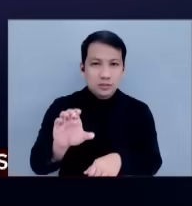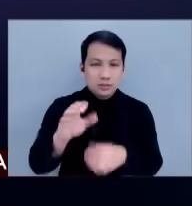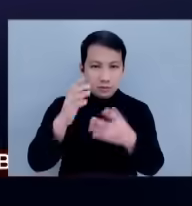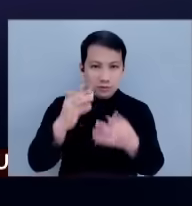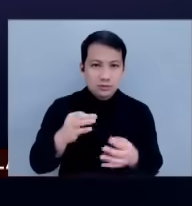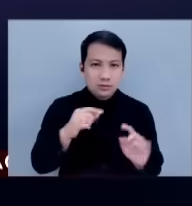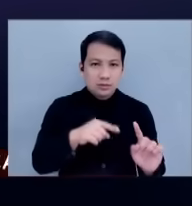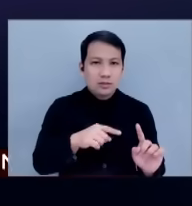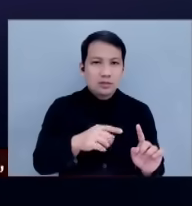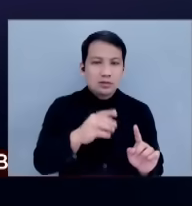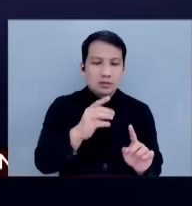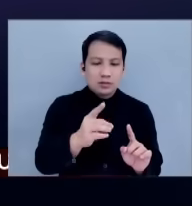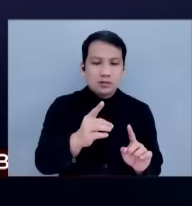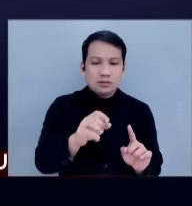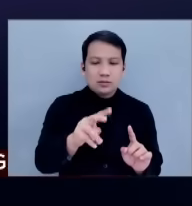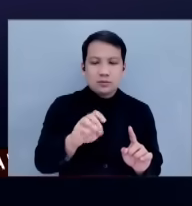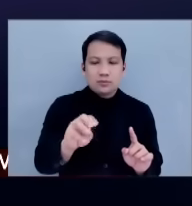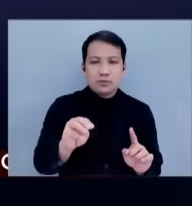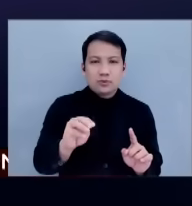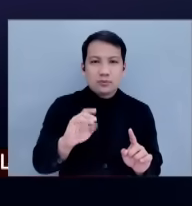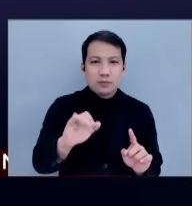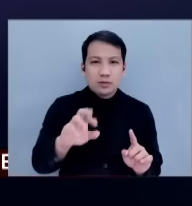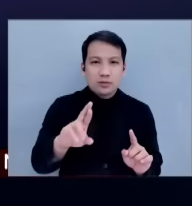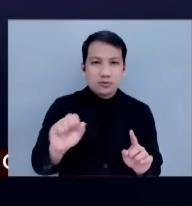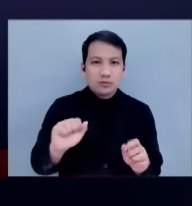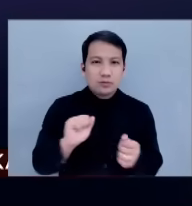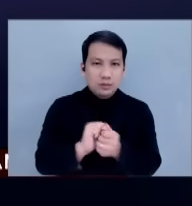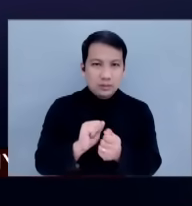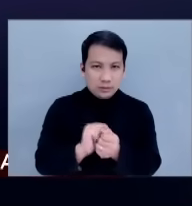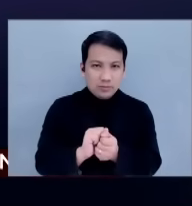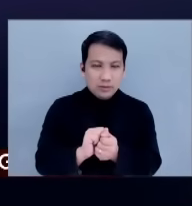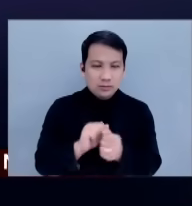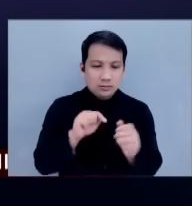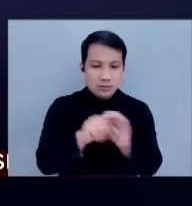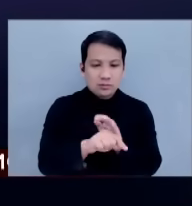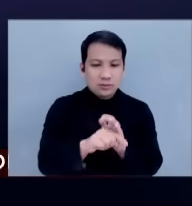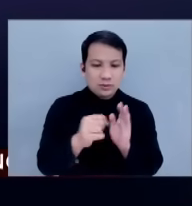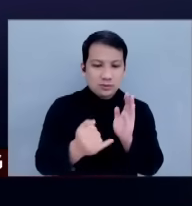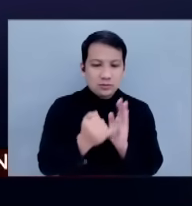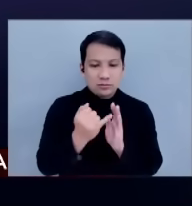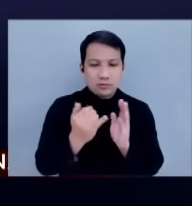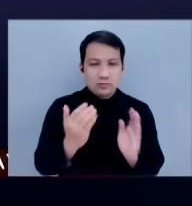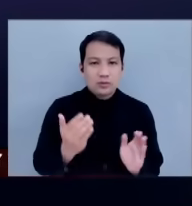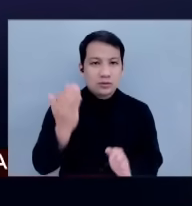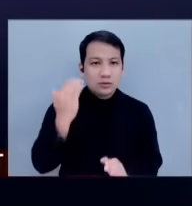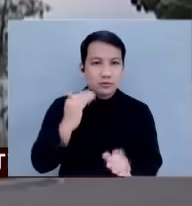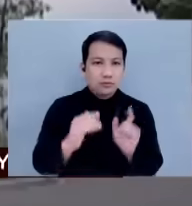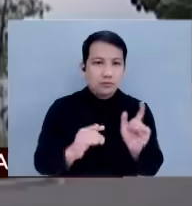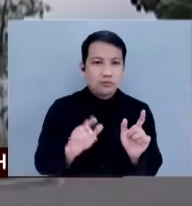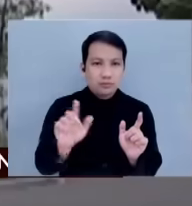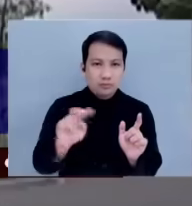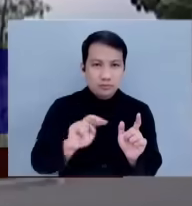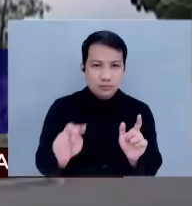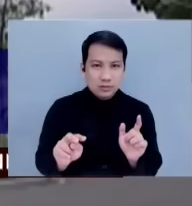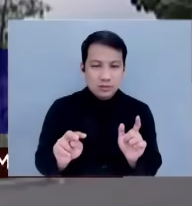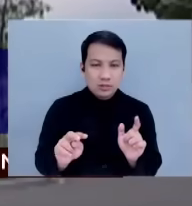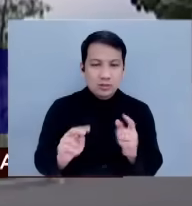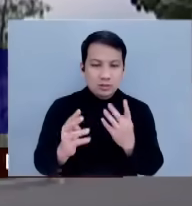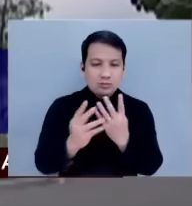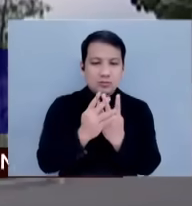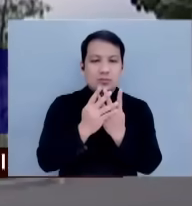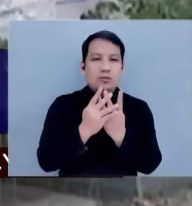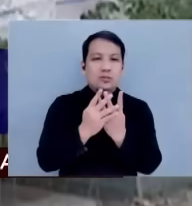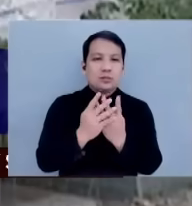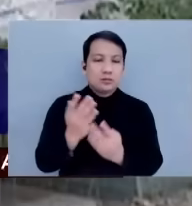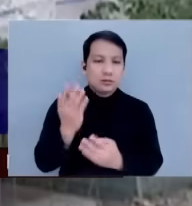Denver Mayores na kasabwat nga siya sa pagpaslang kay Ka Percy noong 2022. Nakakulong ngayon si Mayores sa